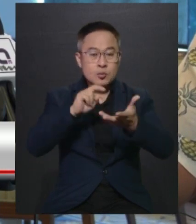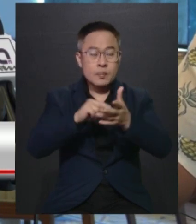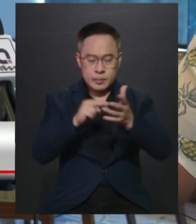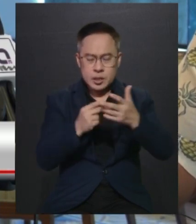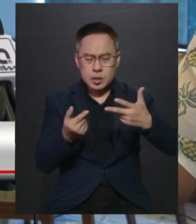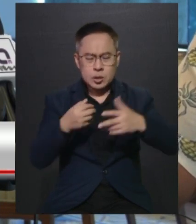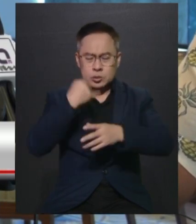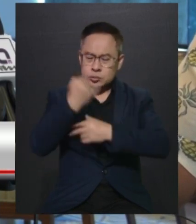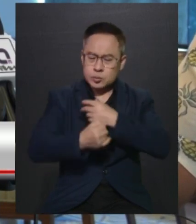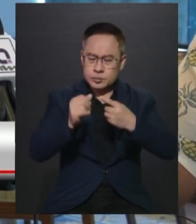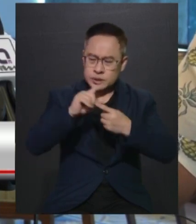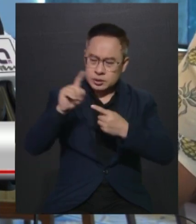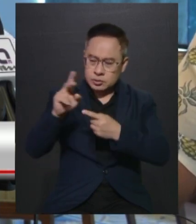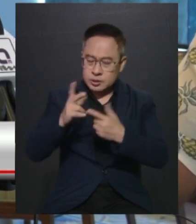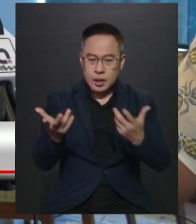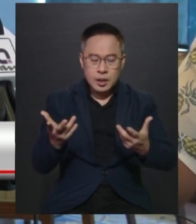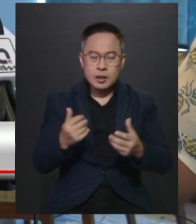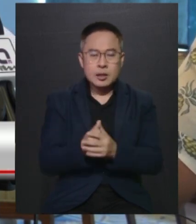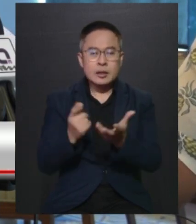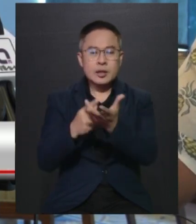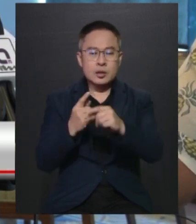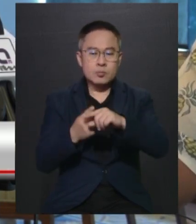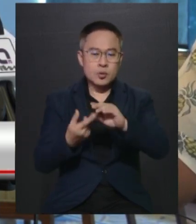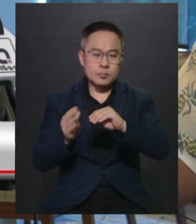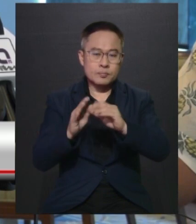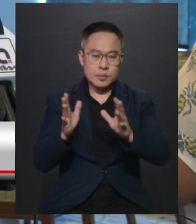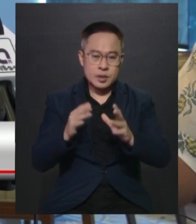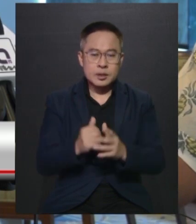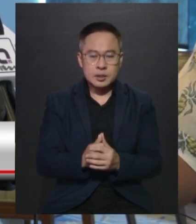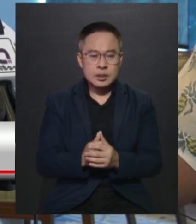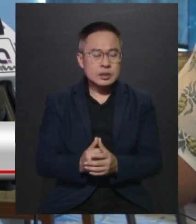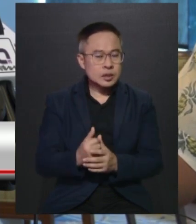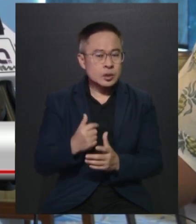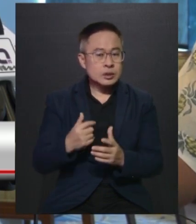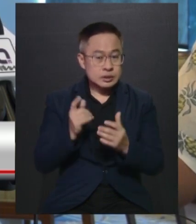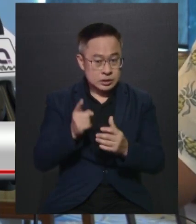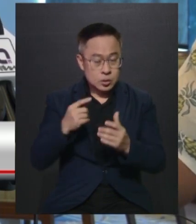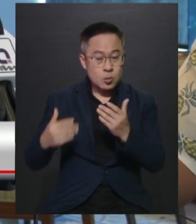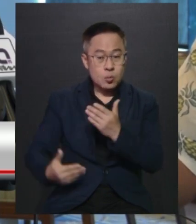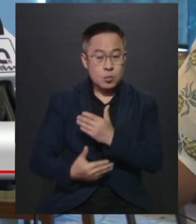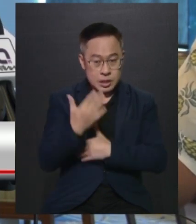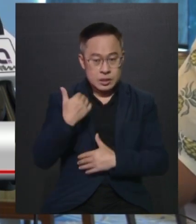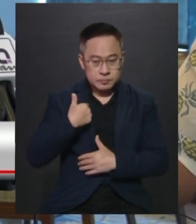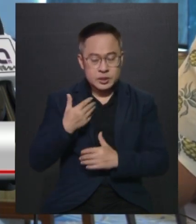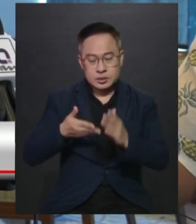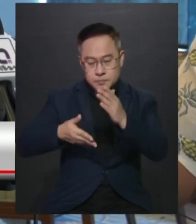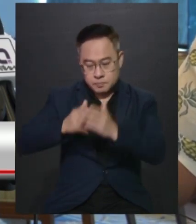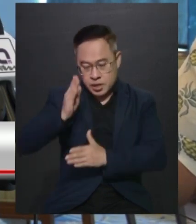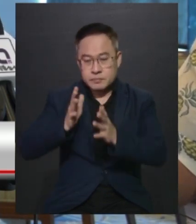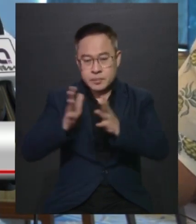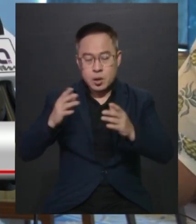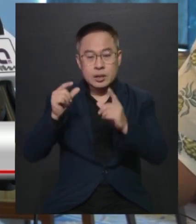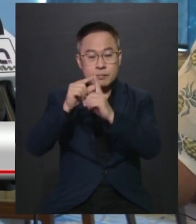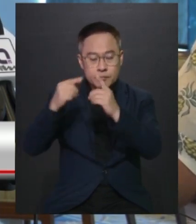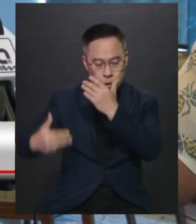นะครับแล้วก็ที่ผ่านมาเนี่ยเราก็ถือว่าเราก็อยู่ในเกณฑ์ที่เราสามารถที่จะได้สิทธิ์ไปโอลิมปิกด้วยนะครับก็